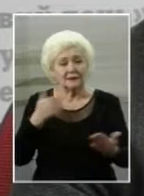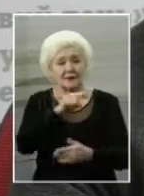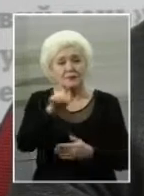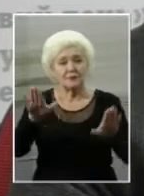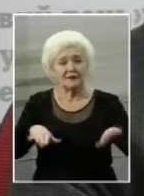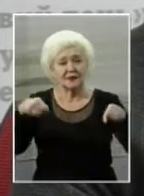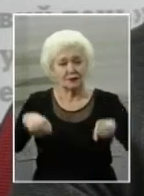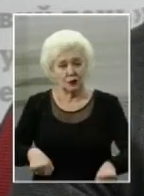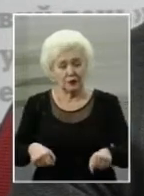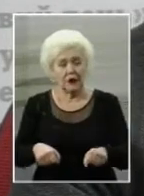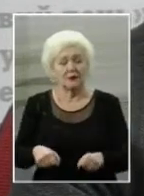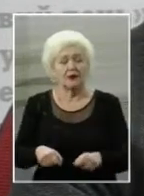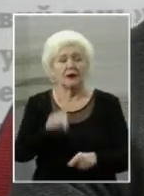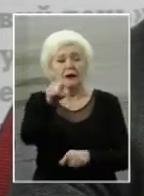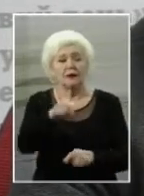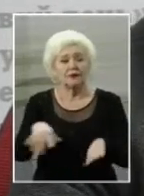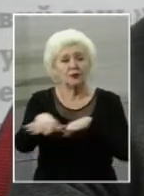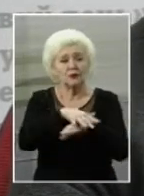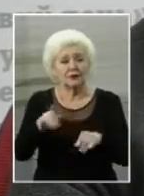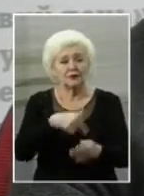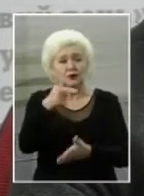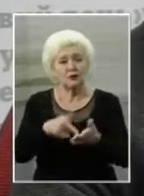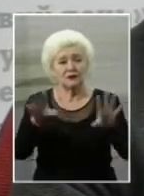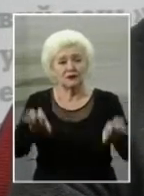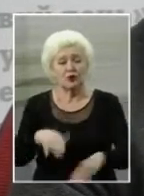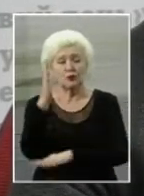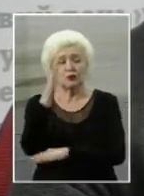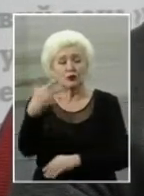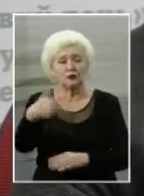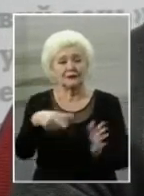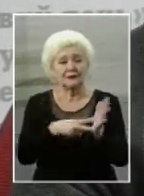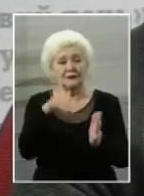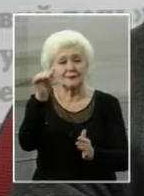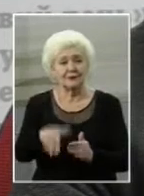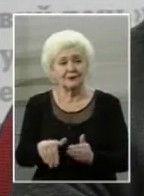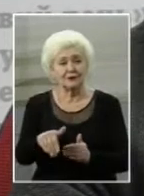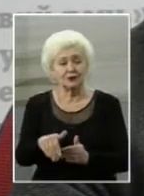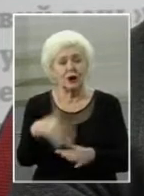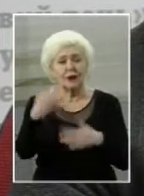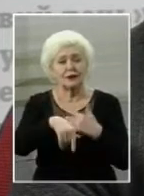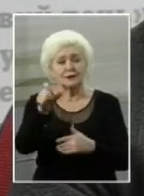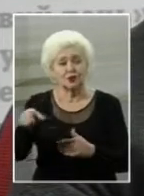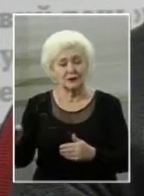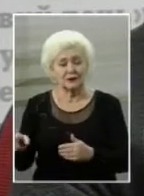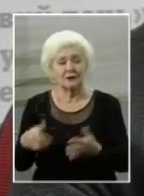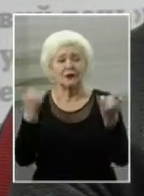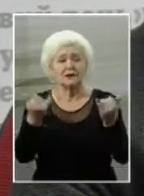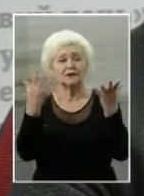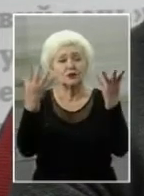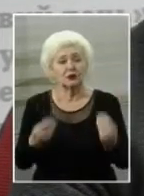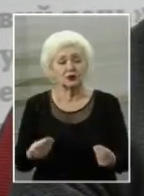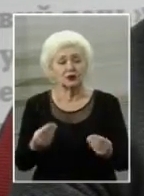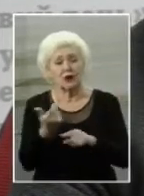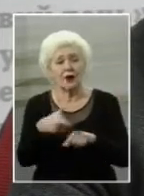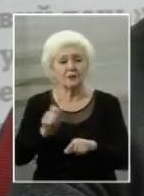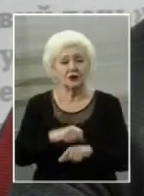Бо на минулих виборах за міського голову проголосувало 37 тисяч херсонців. На сьогоднішній день